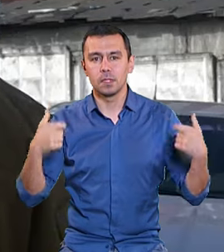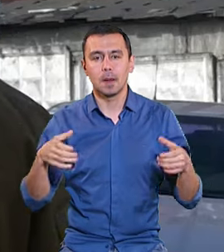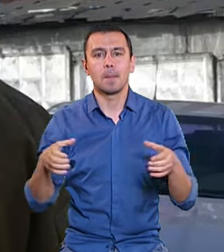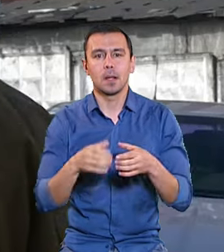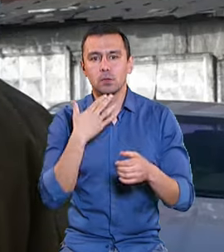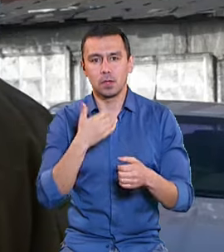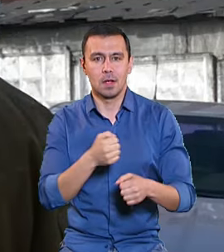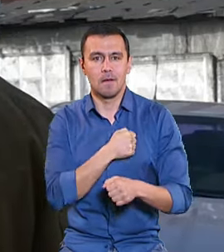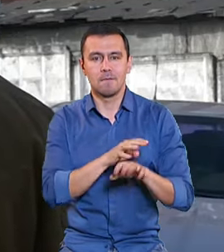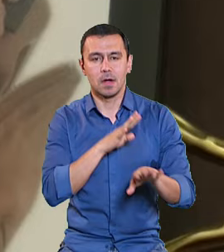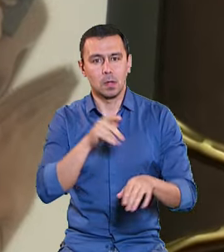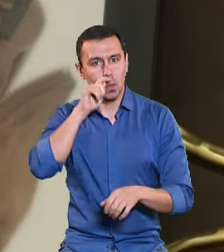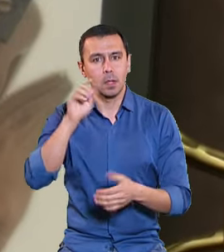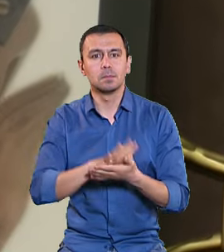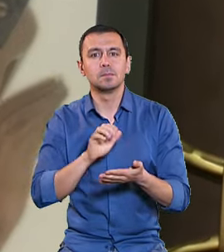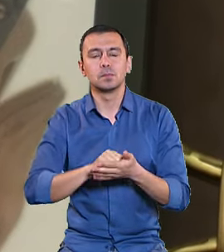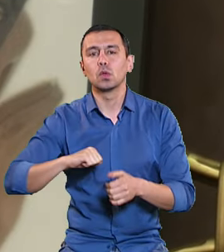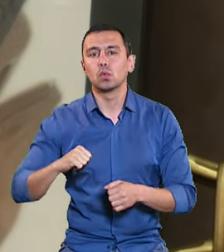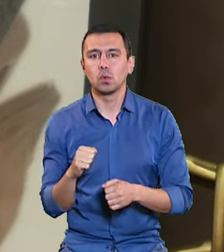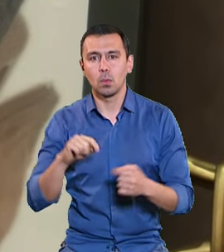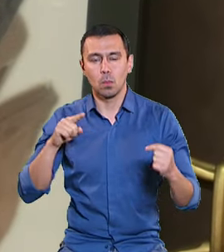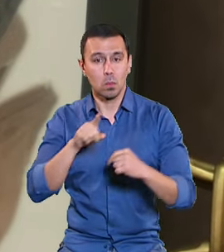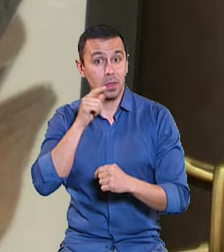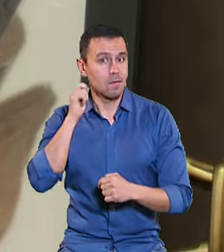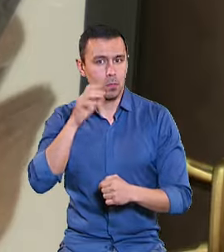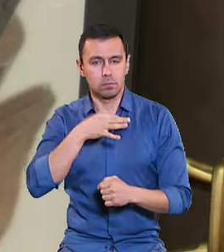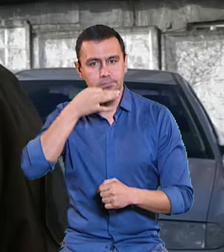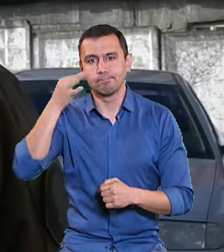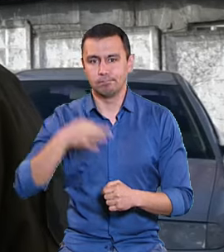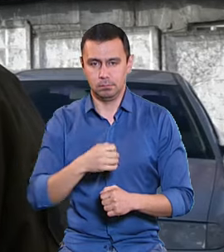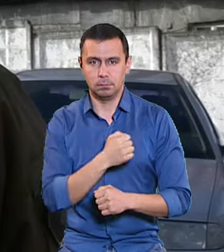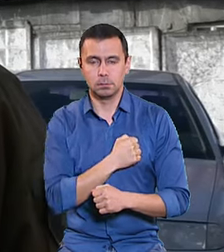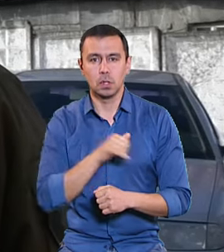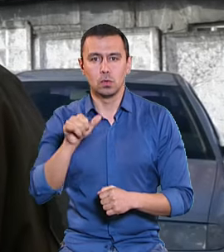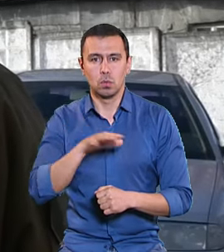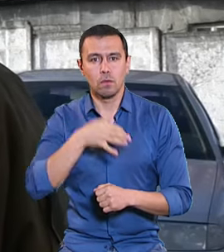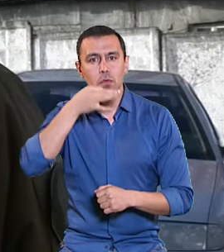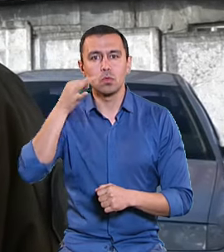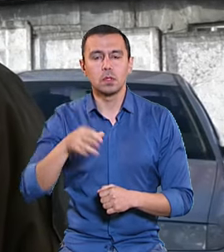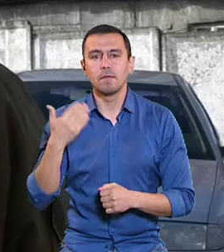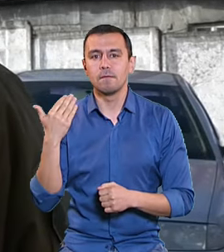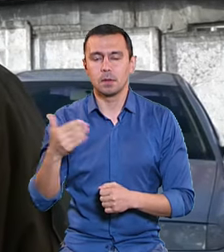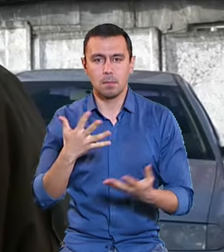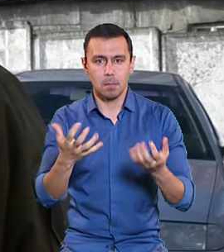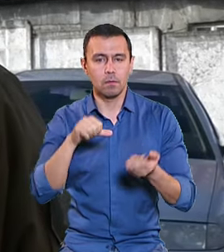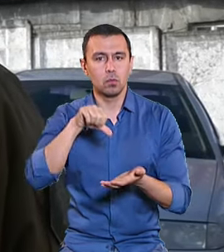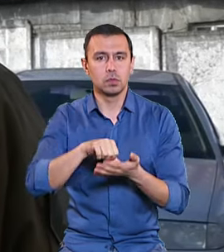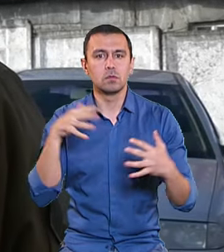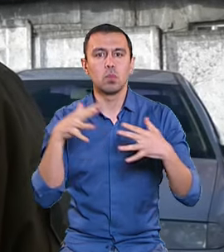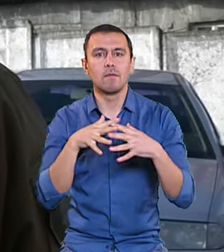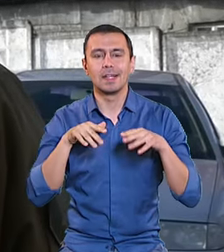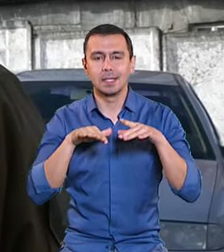гвардії України на псевдо-друг легат. Попри молодий вік, каже, був досвідченим воїном. У нього вже був досвід, він брав участь в бойових